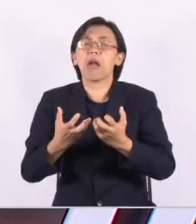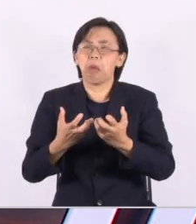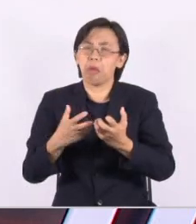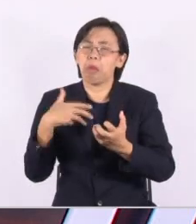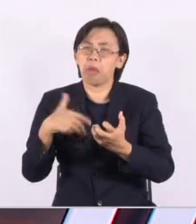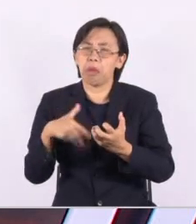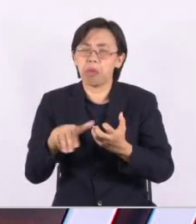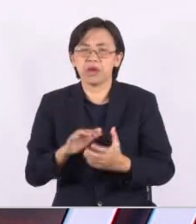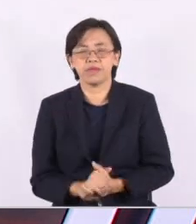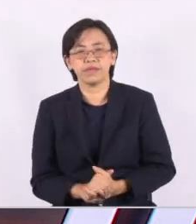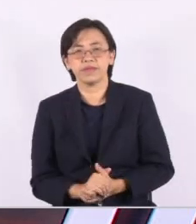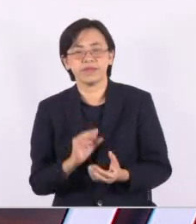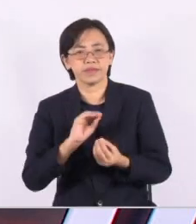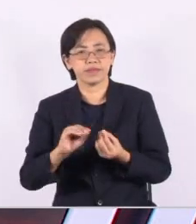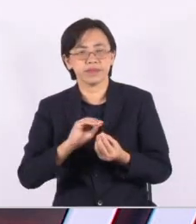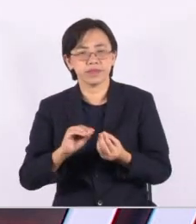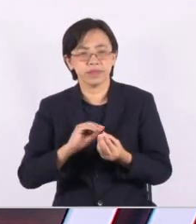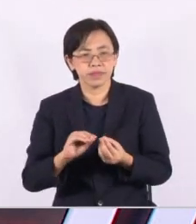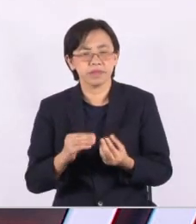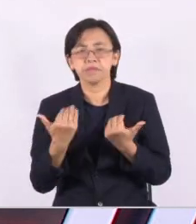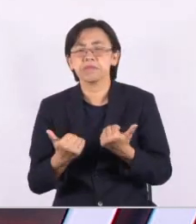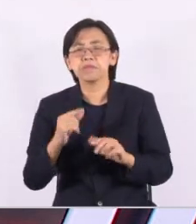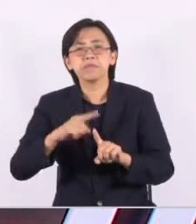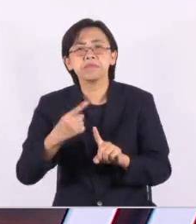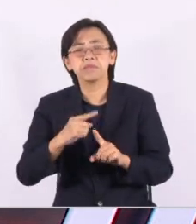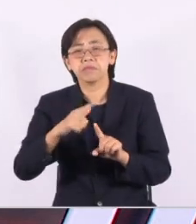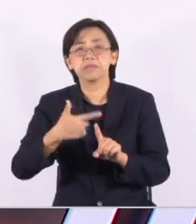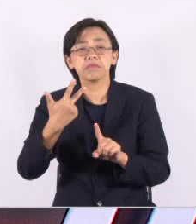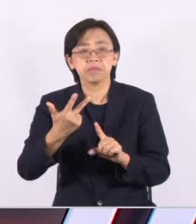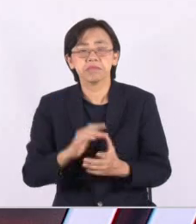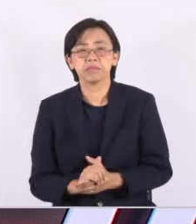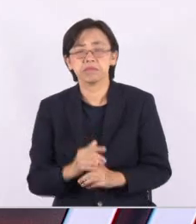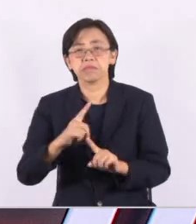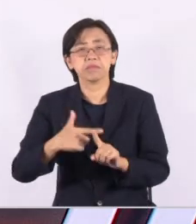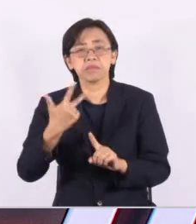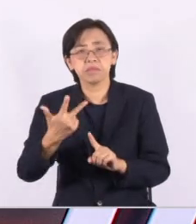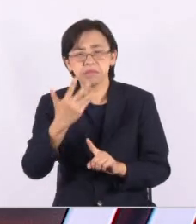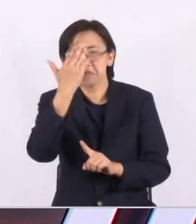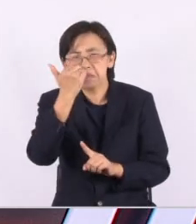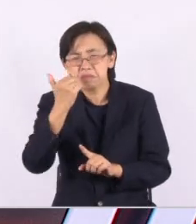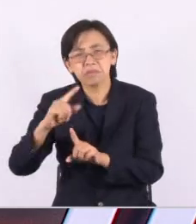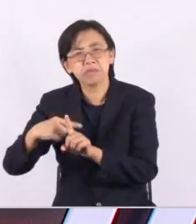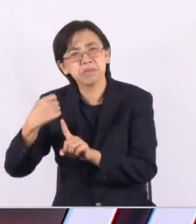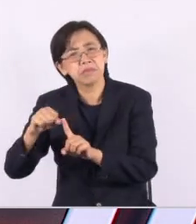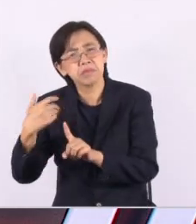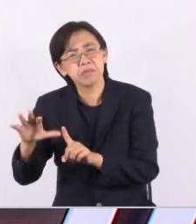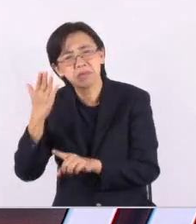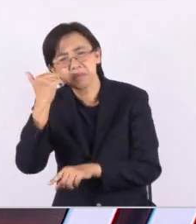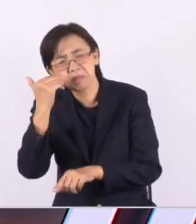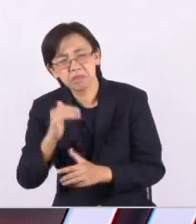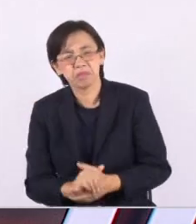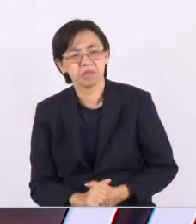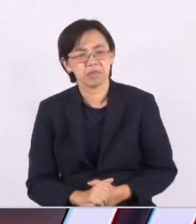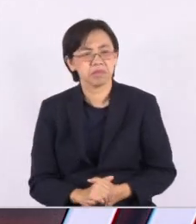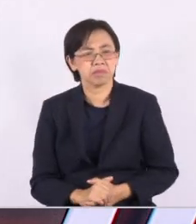าวขยับไปที่ฉะเชิงเทราหน่อยนะคะเอ๊ะช่วงนี้เดือนอะไรคะเดือนมีนาคมเดือนมีนาแต่ทำไมตุลามาแล้วล่ะคะที่พูดถึงเ